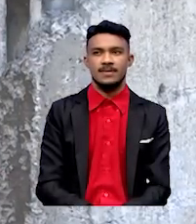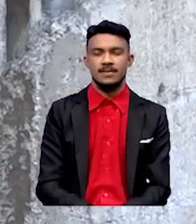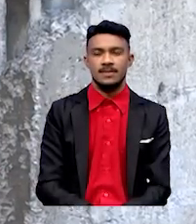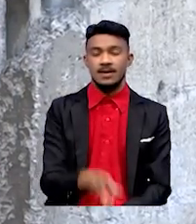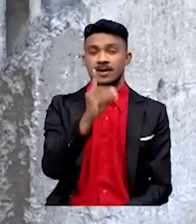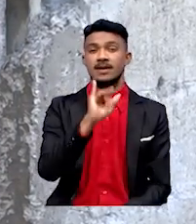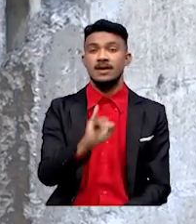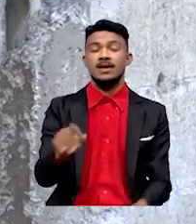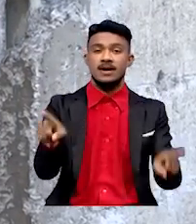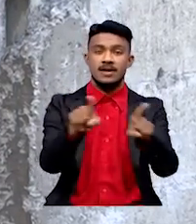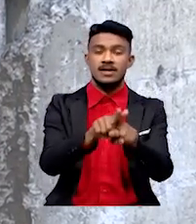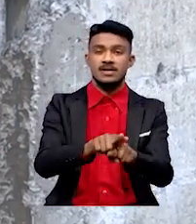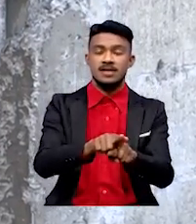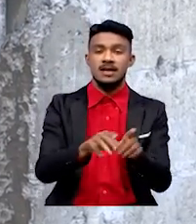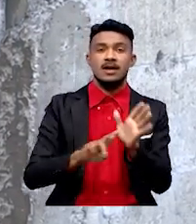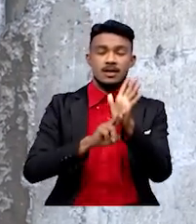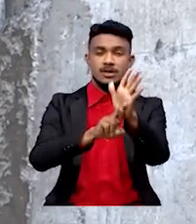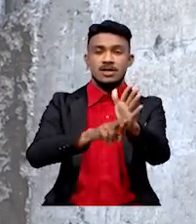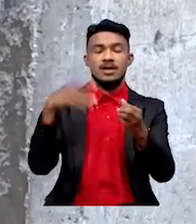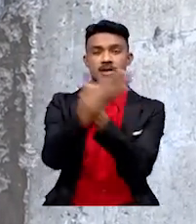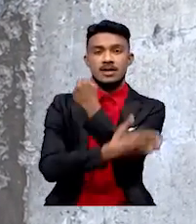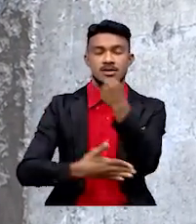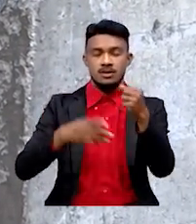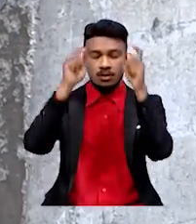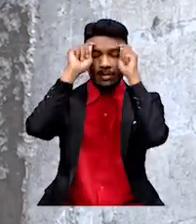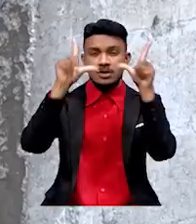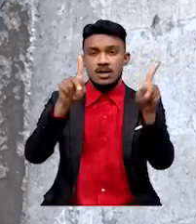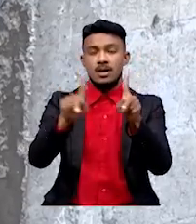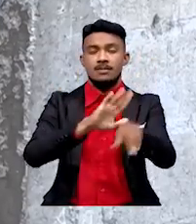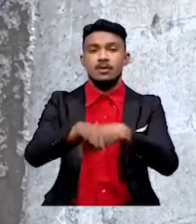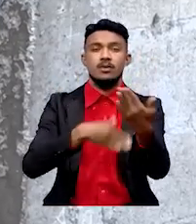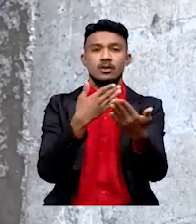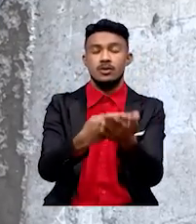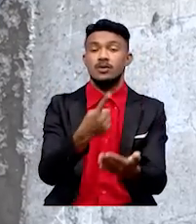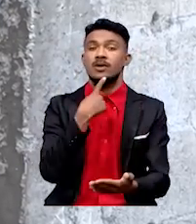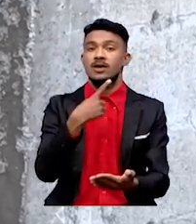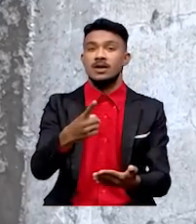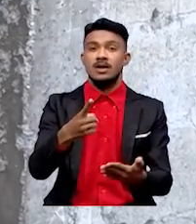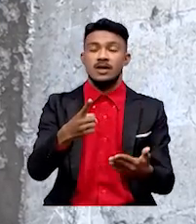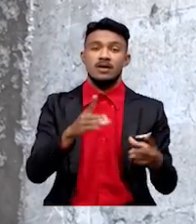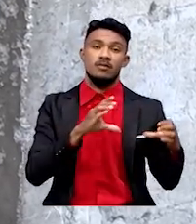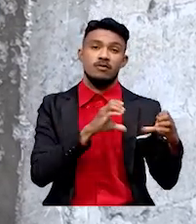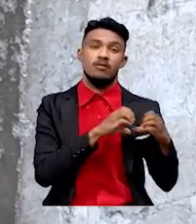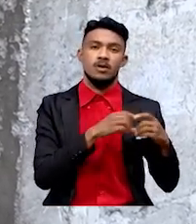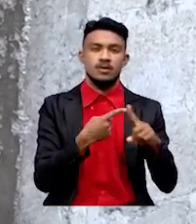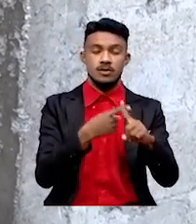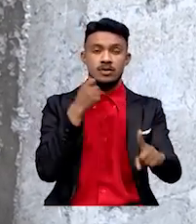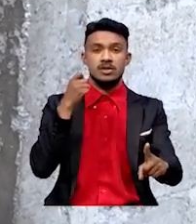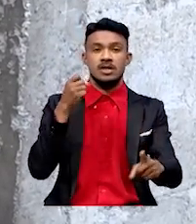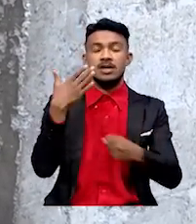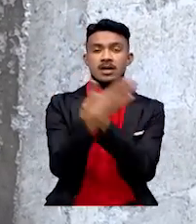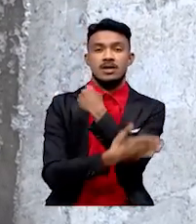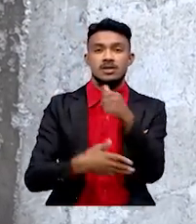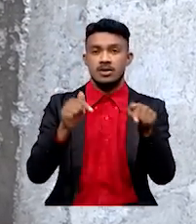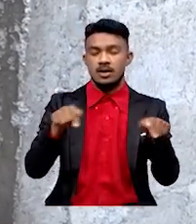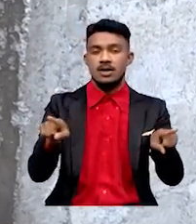Dili alesan kapital nasan Timor-Leste, bai-bai ne mohutu-hutu hateten fuan husi nasan ida ne. Dili saimos